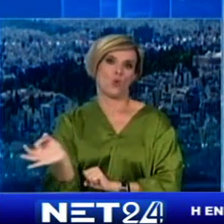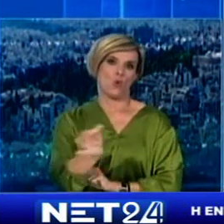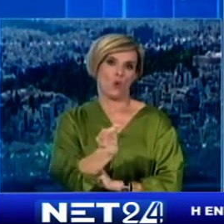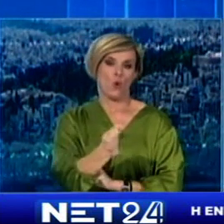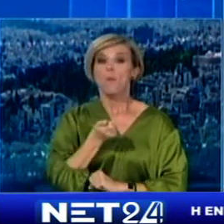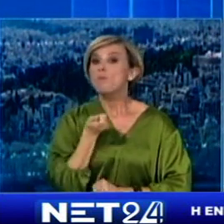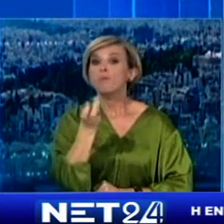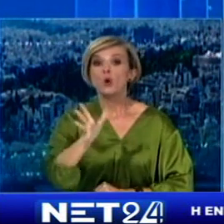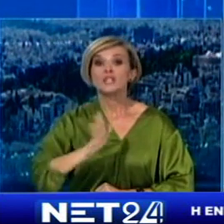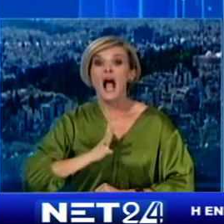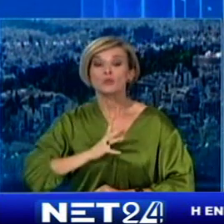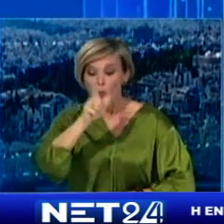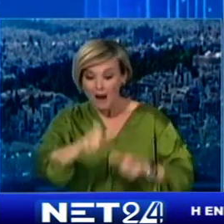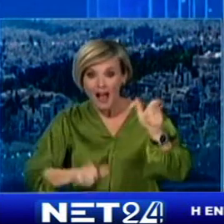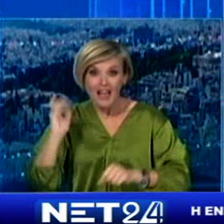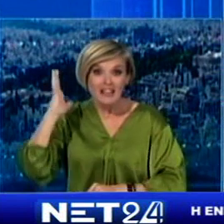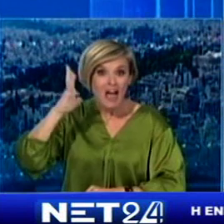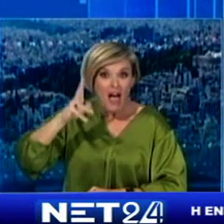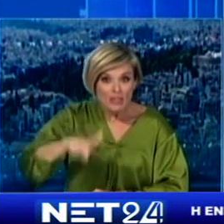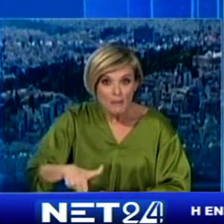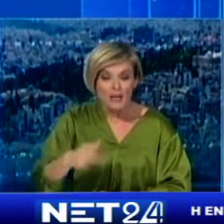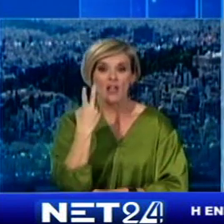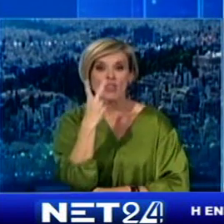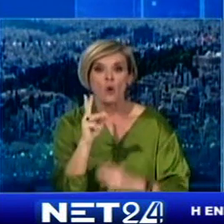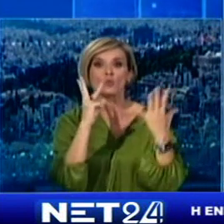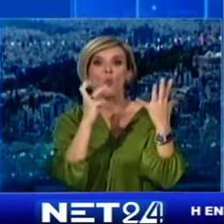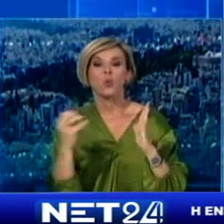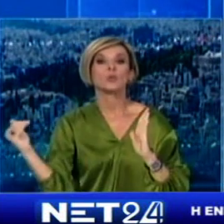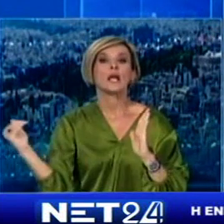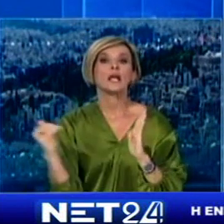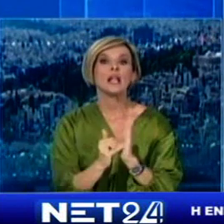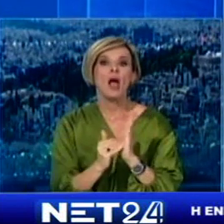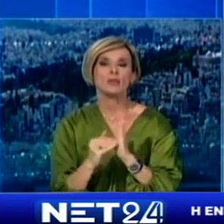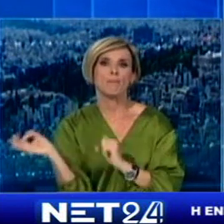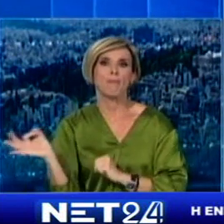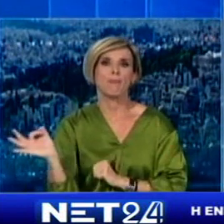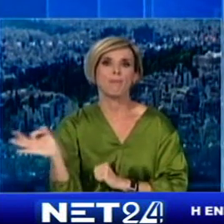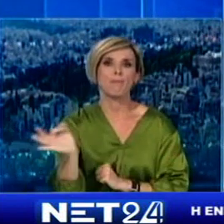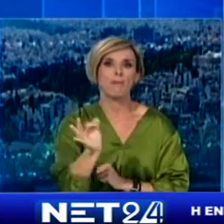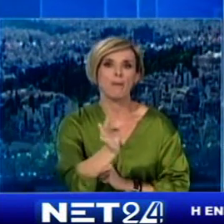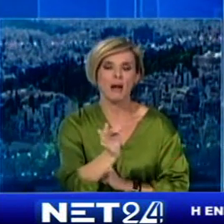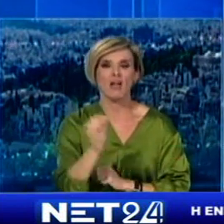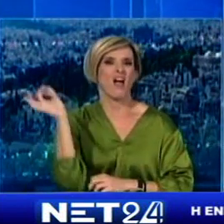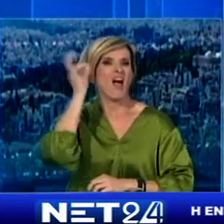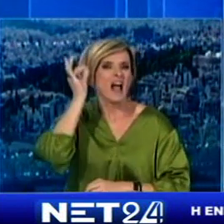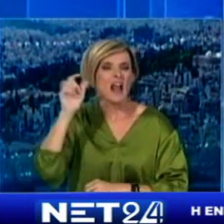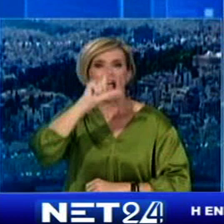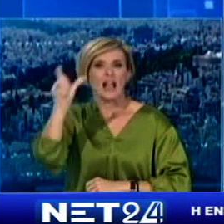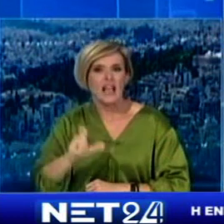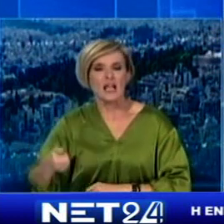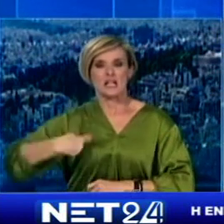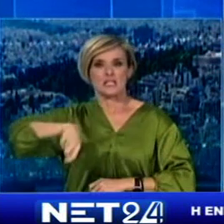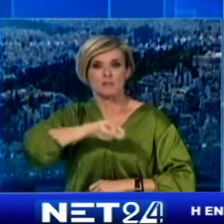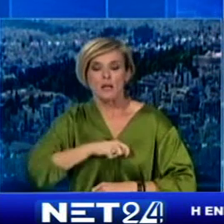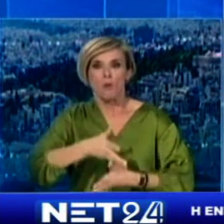των ατόμων που διαγνώσκονται κάθε ημέρα αγγίζει μέχρι και τις 280.000. Η μία χώρα μετά την άλλη έχουν ήδη περάσει σε φάση